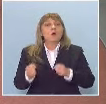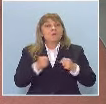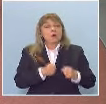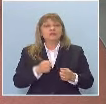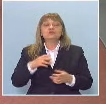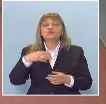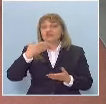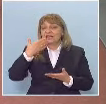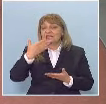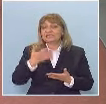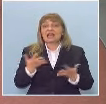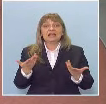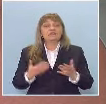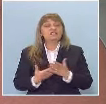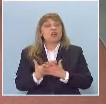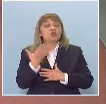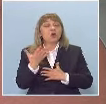ще разкажа и какви са